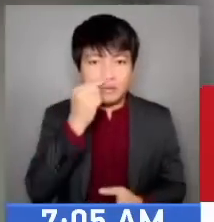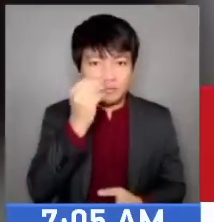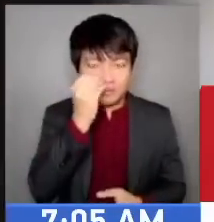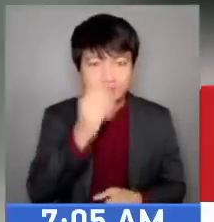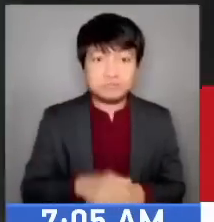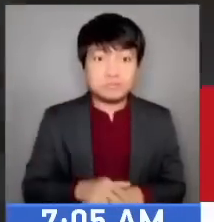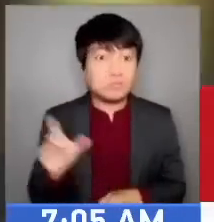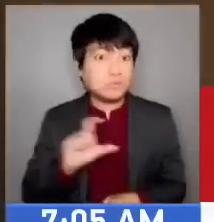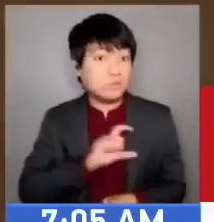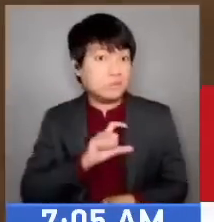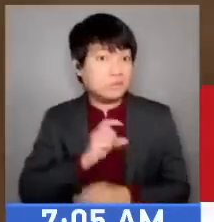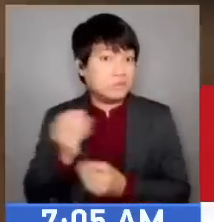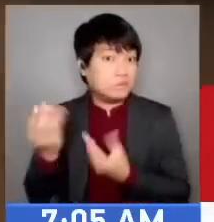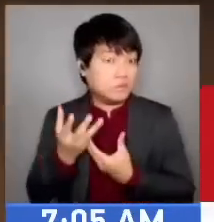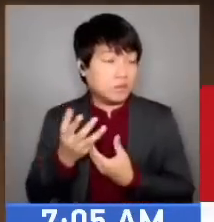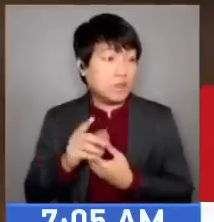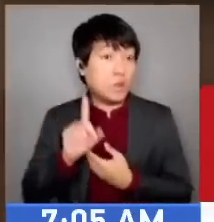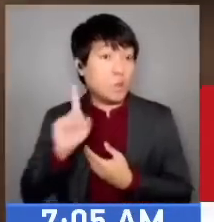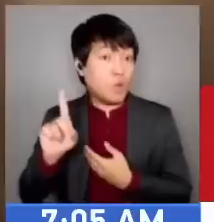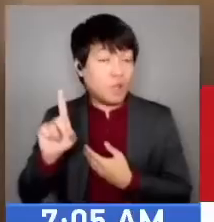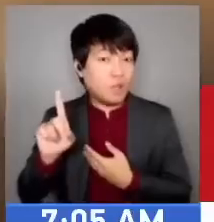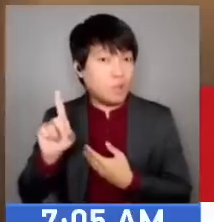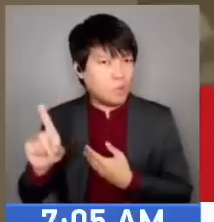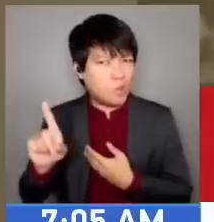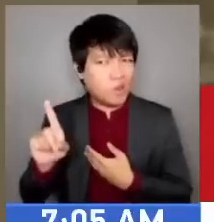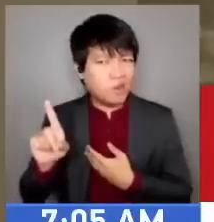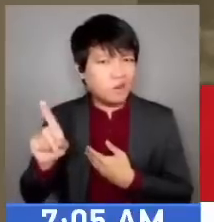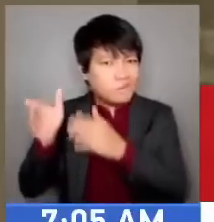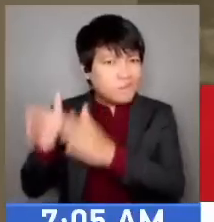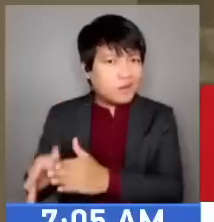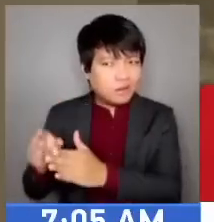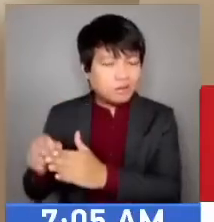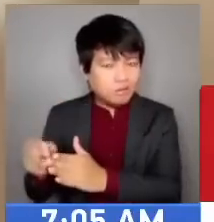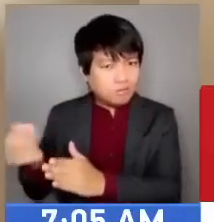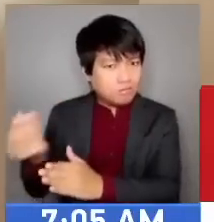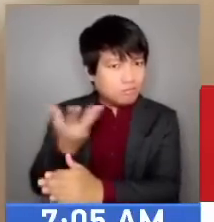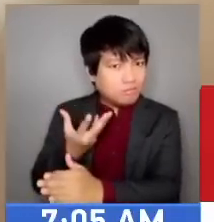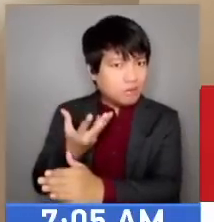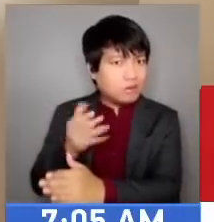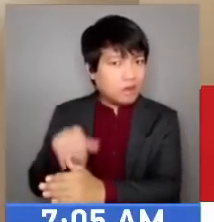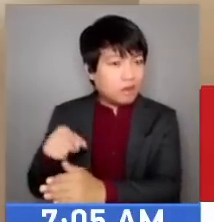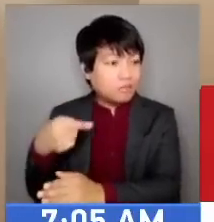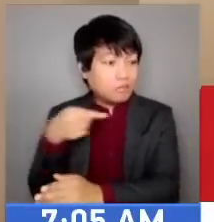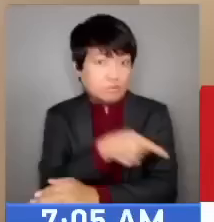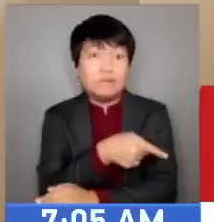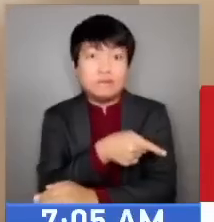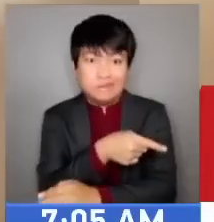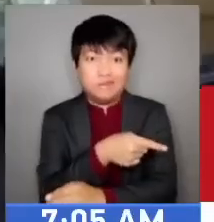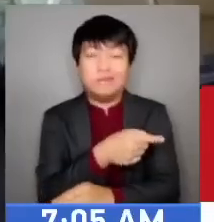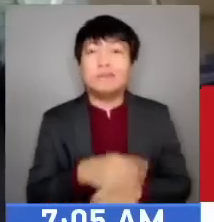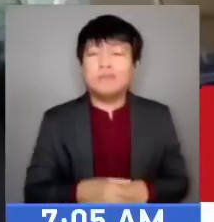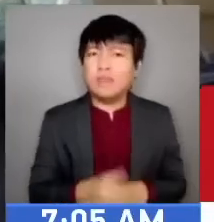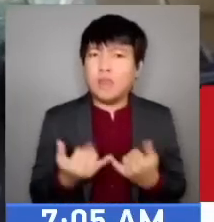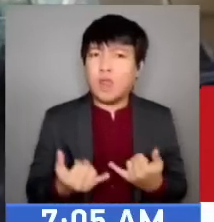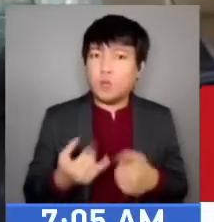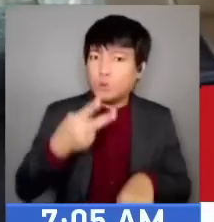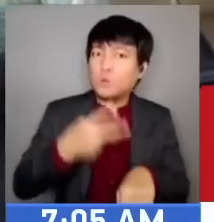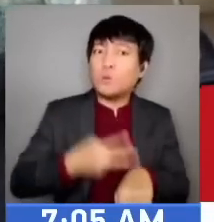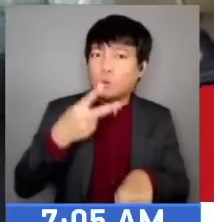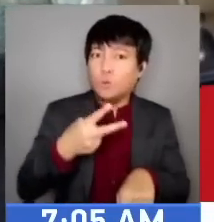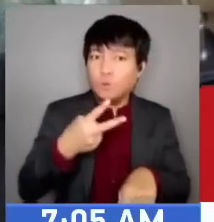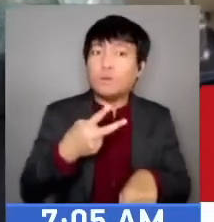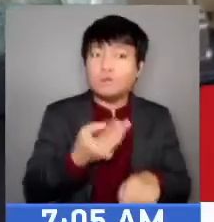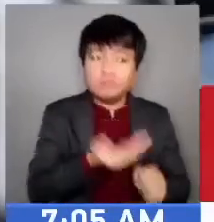isang informant na kasama umano sa mga nagbaon ng mga armas ang nagturo rito. Pangalawang raid na ito sa property na ayon sa